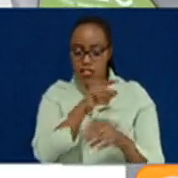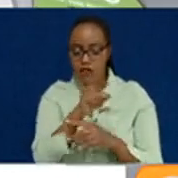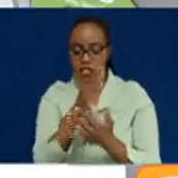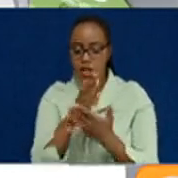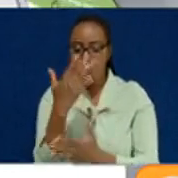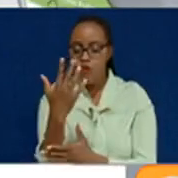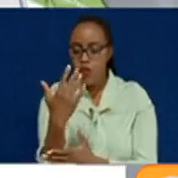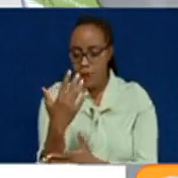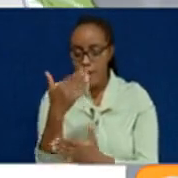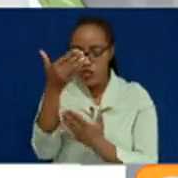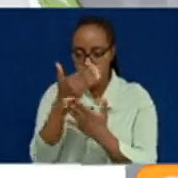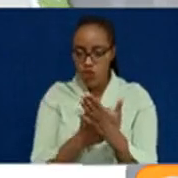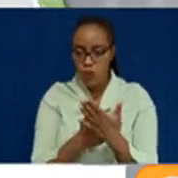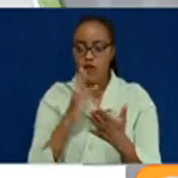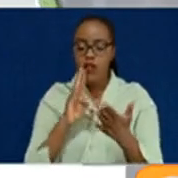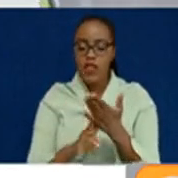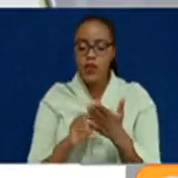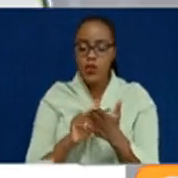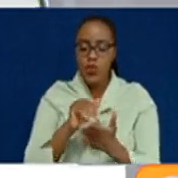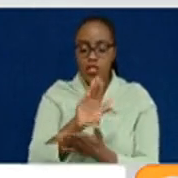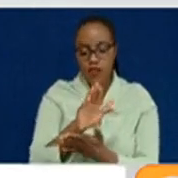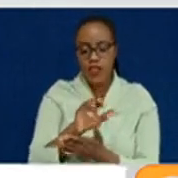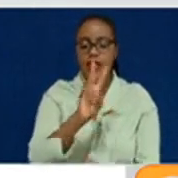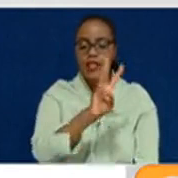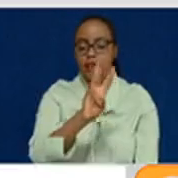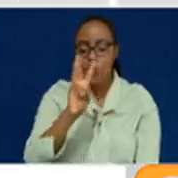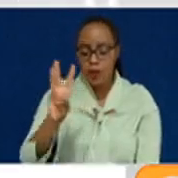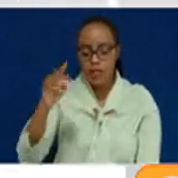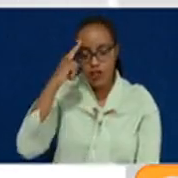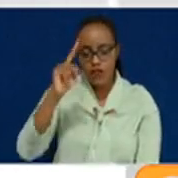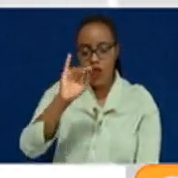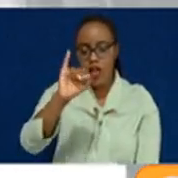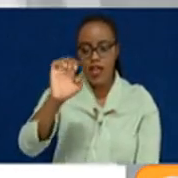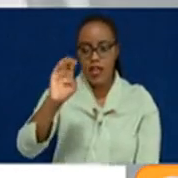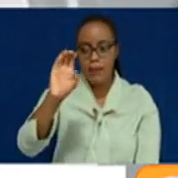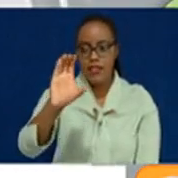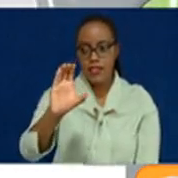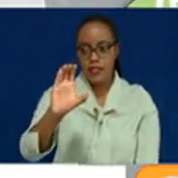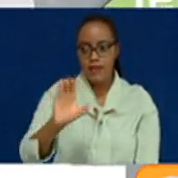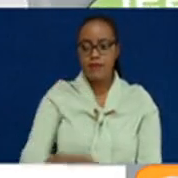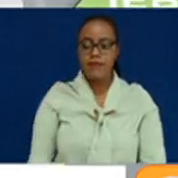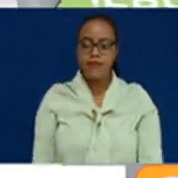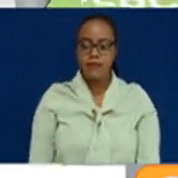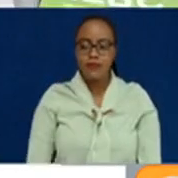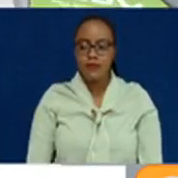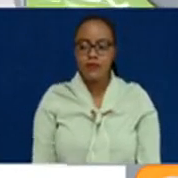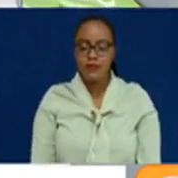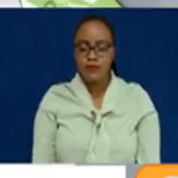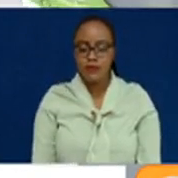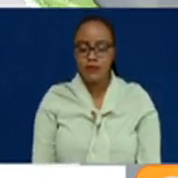fomu za matokeo zilizowekwa kwenye tovuti ya IEBC. Steven Letoo, Runinga ya Citizen.